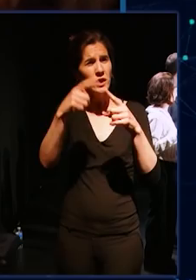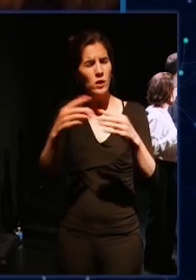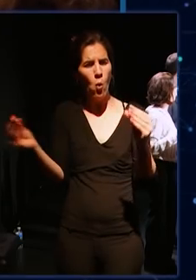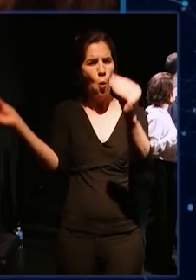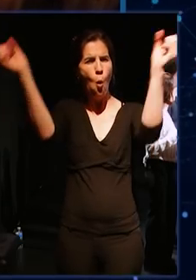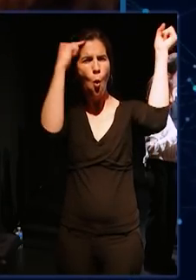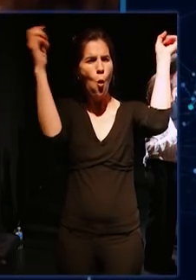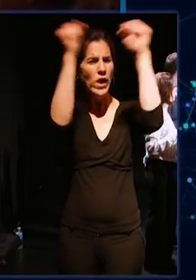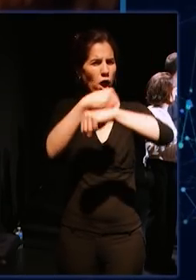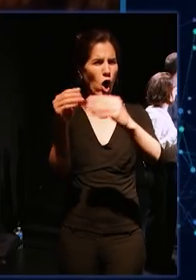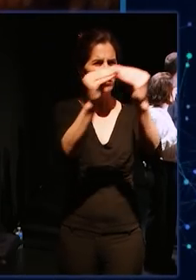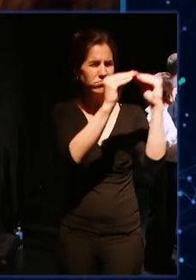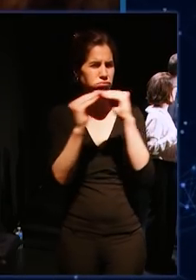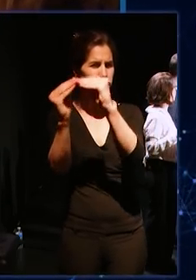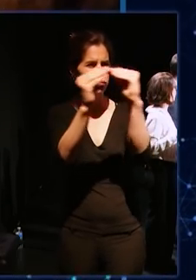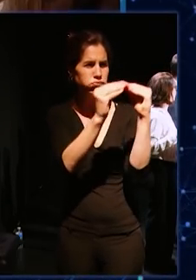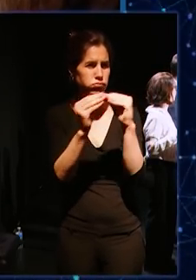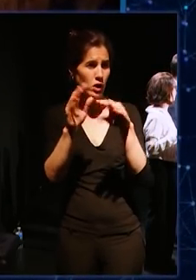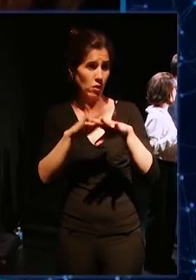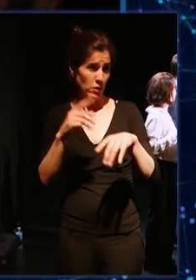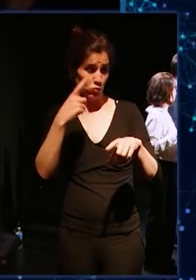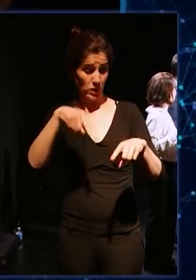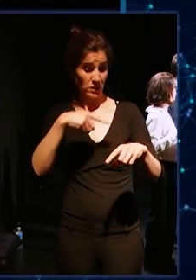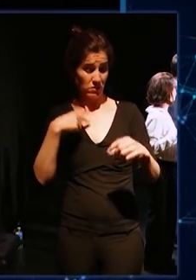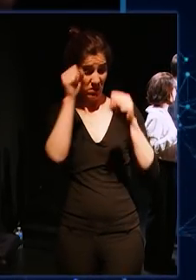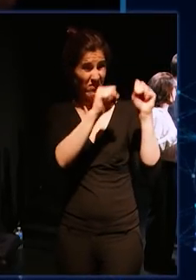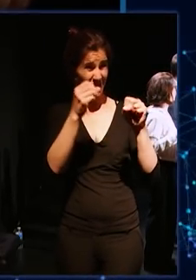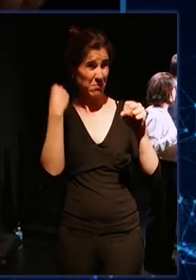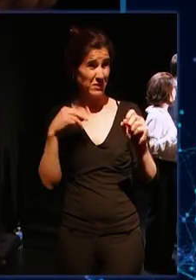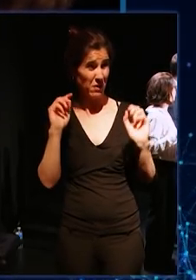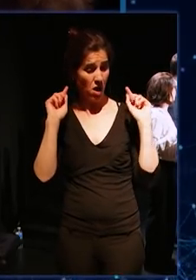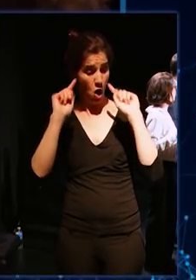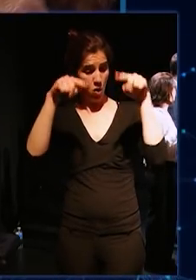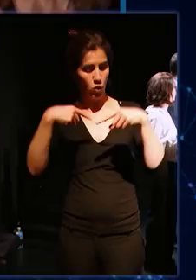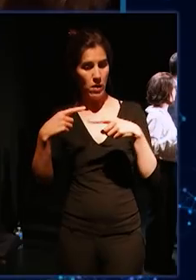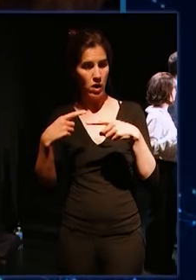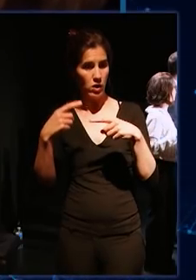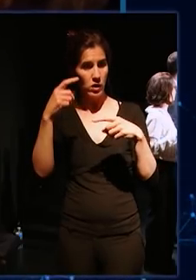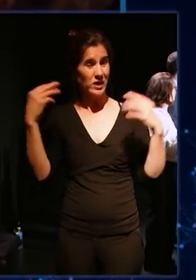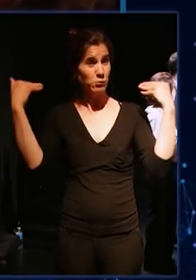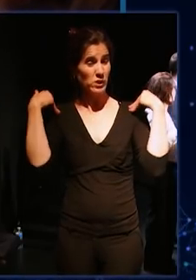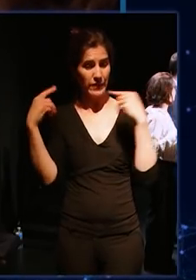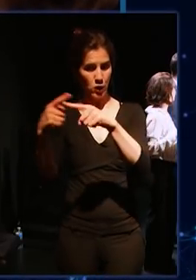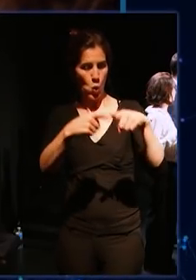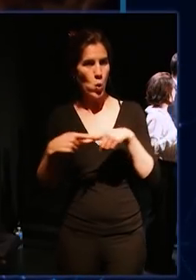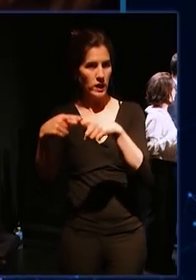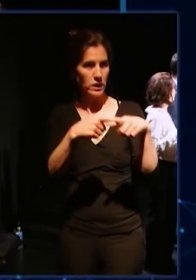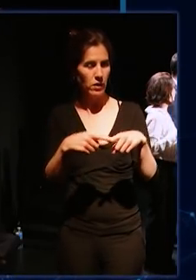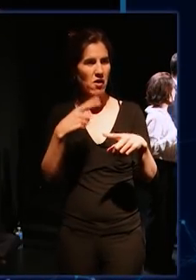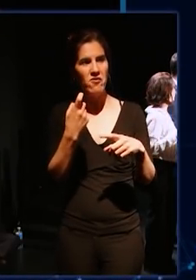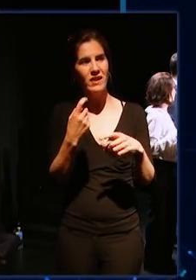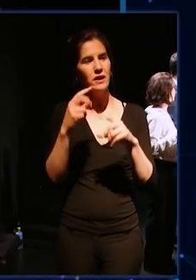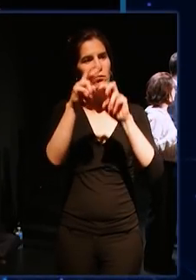la corresponsabilitat i el colideratge que estem defensant darrerament. Hem de trobar la cultura de la mobilitat que ens permeti